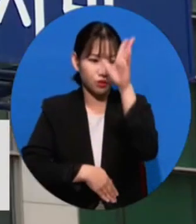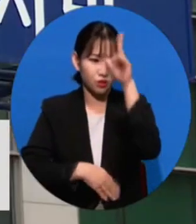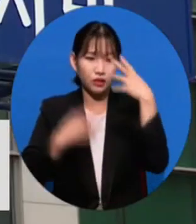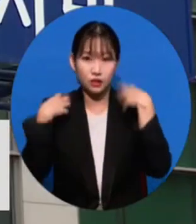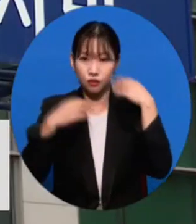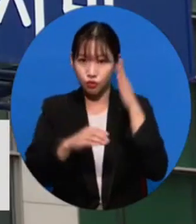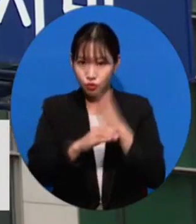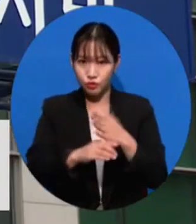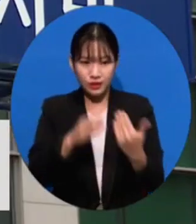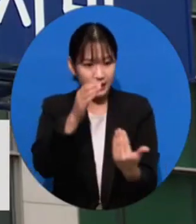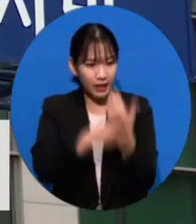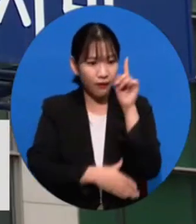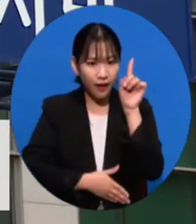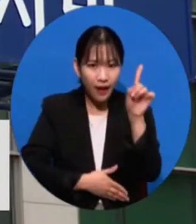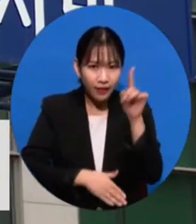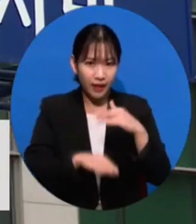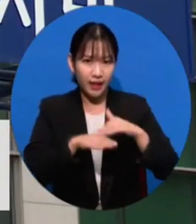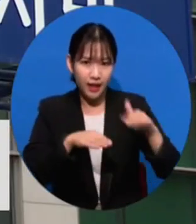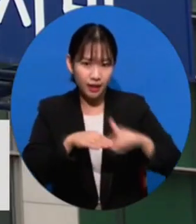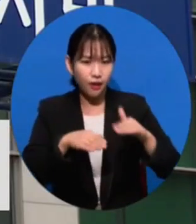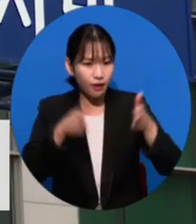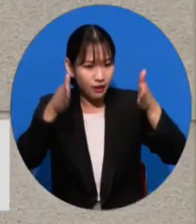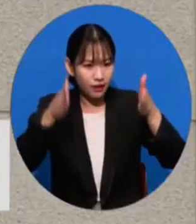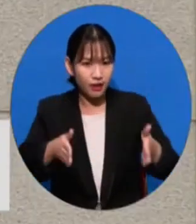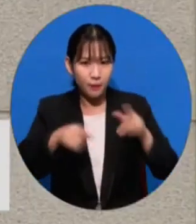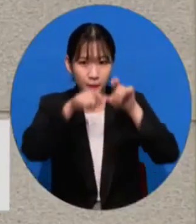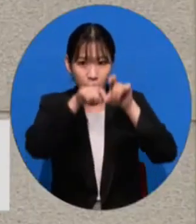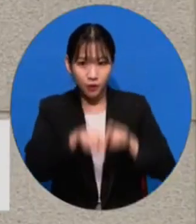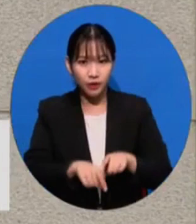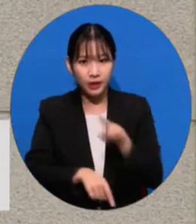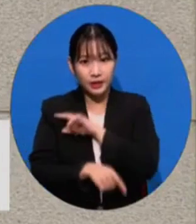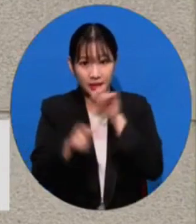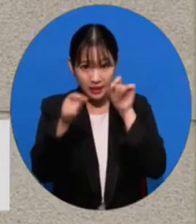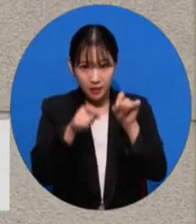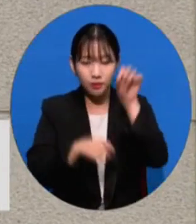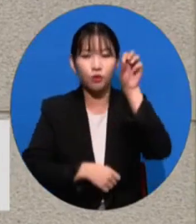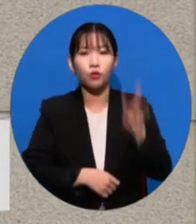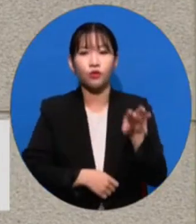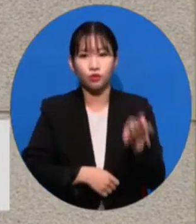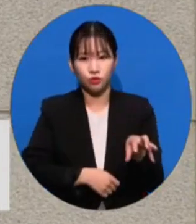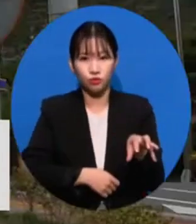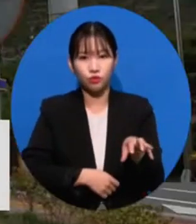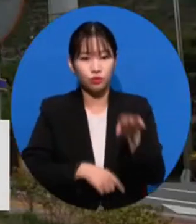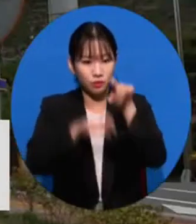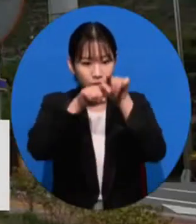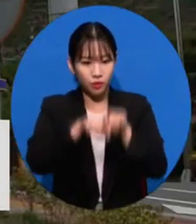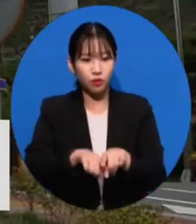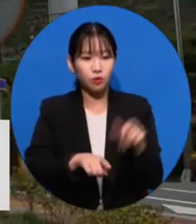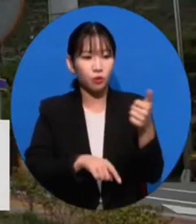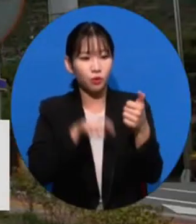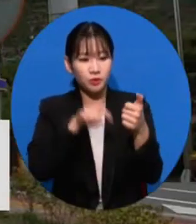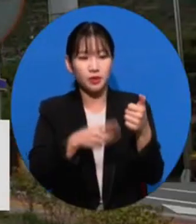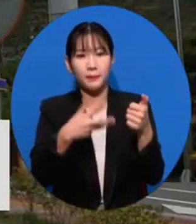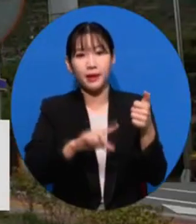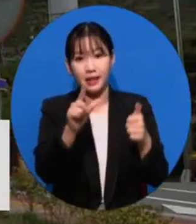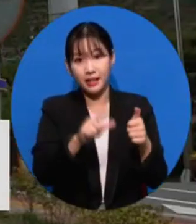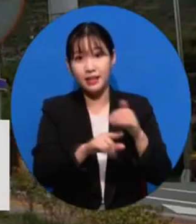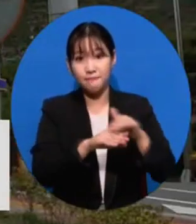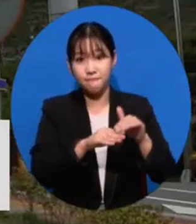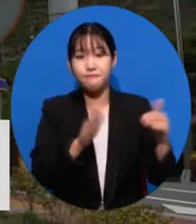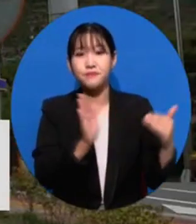중 사건 한 권당 평균 처리 귀한 이에 가장 짧은 것은 광주로 평균 50점 8일이 소요되었으며